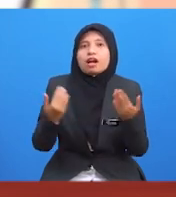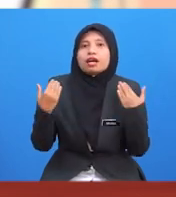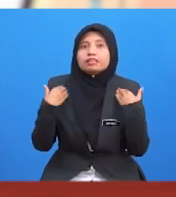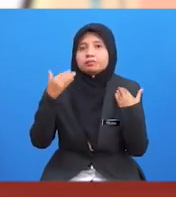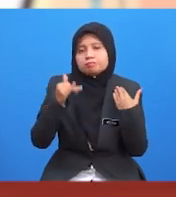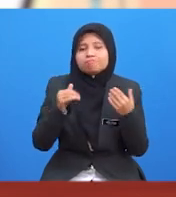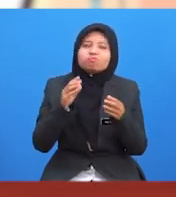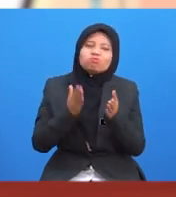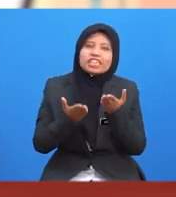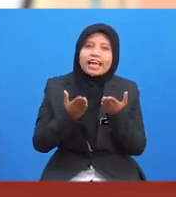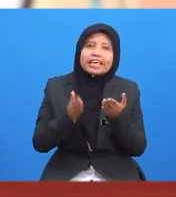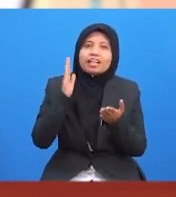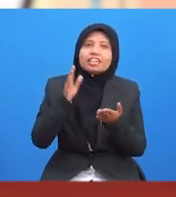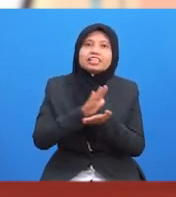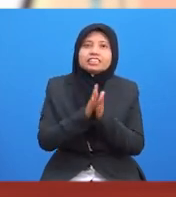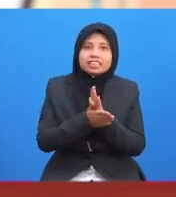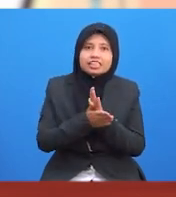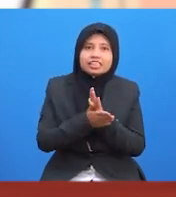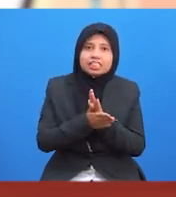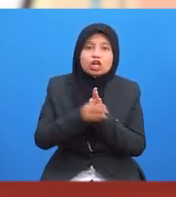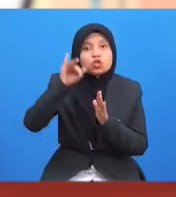semua ada yang bakal menjadi seorang